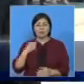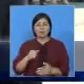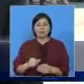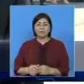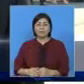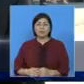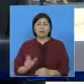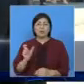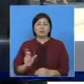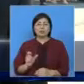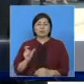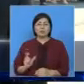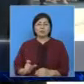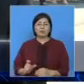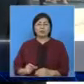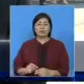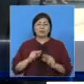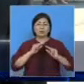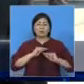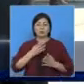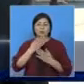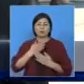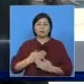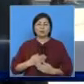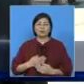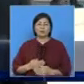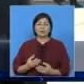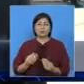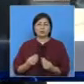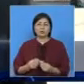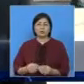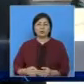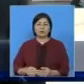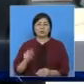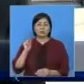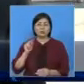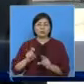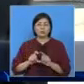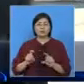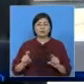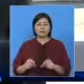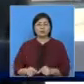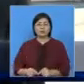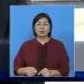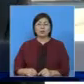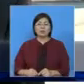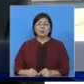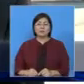человек трудолюбивый еще когда учился в школе отличался